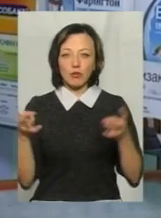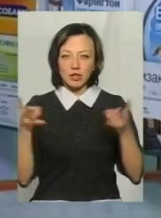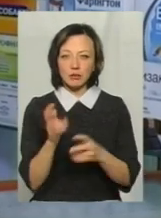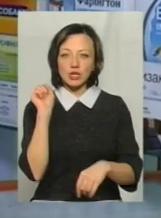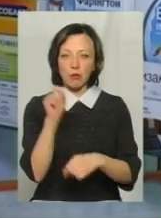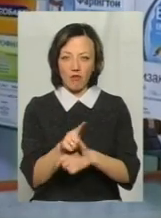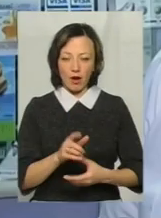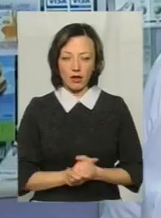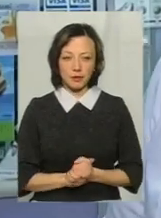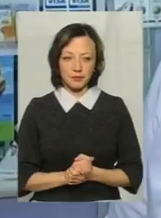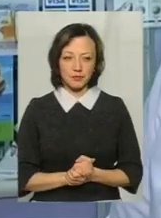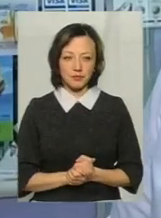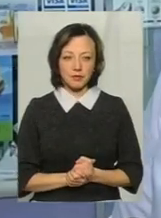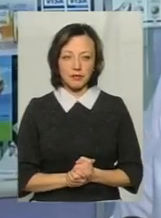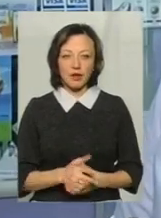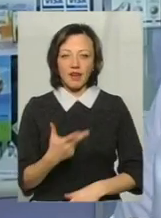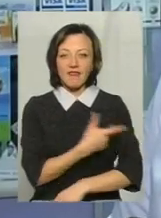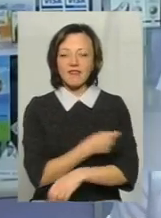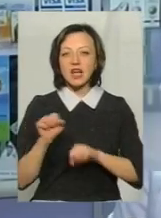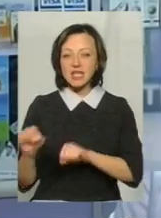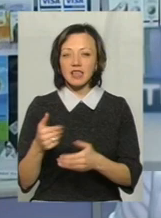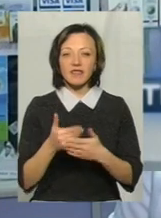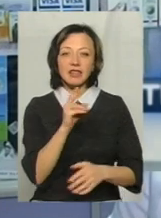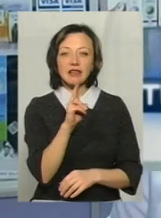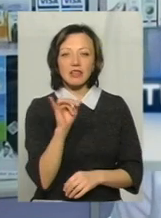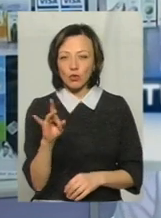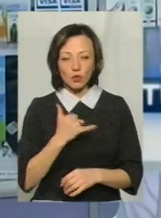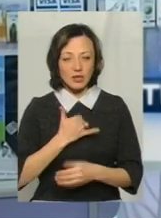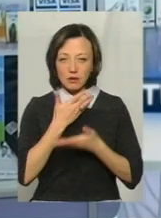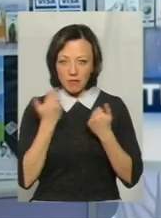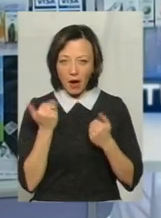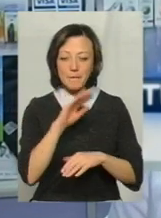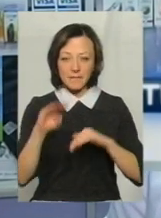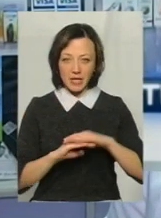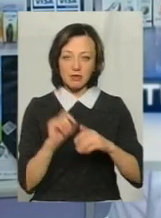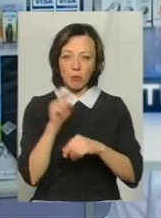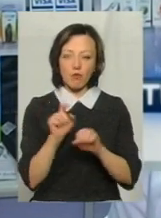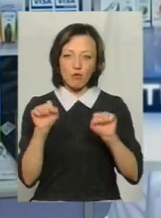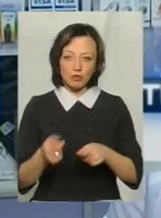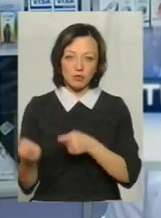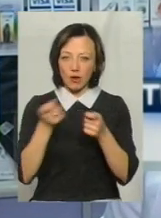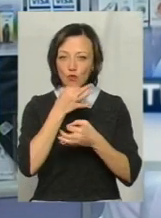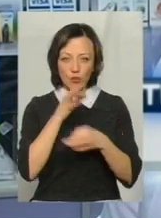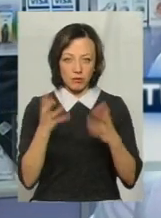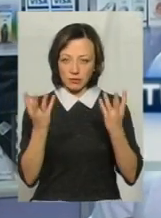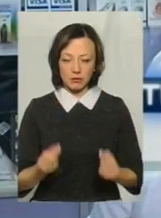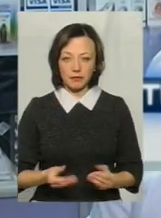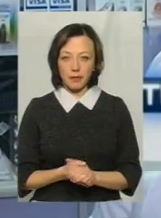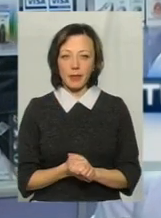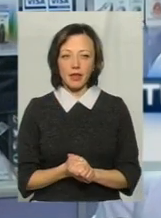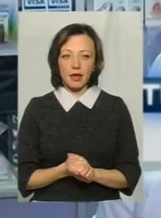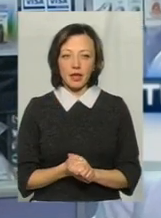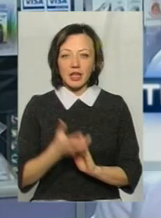потрібно замовляти. Вакцини від кору на даному етапі у нас немає, але ми її під замовлення можемо замовити в будь-який момент. Вона